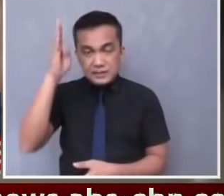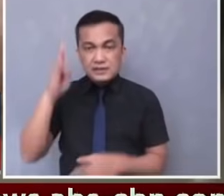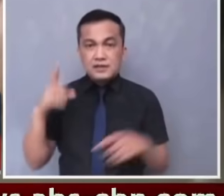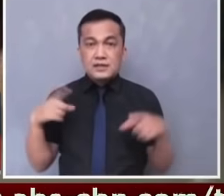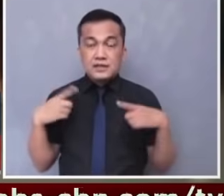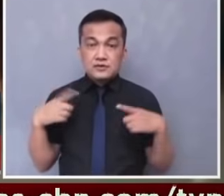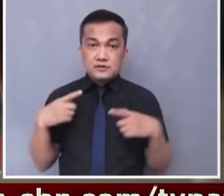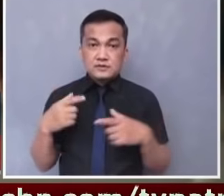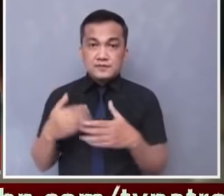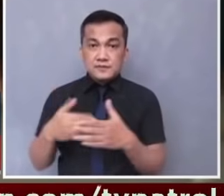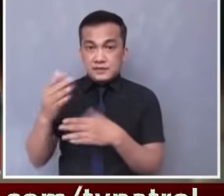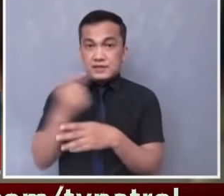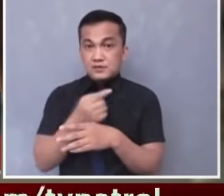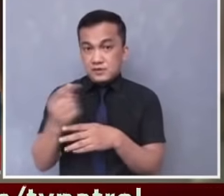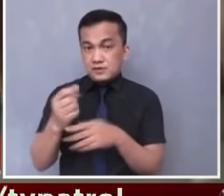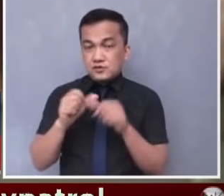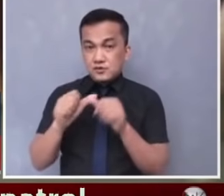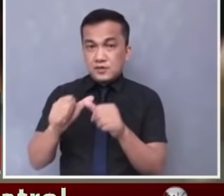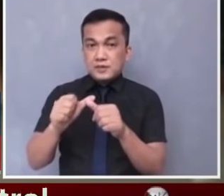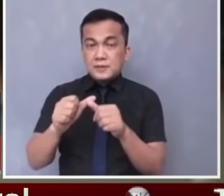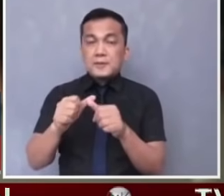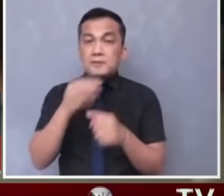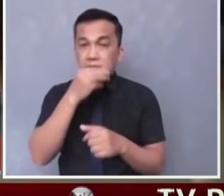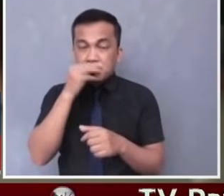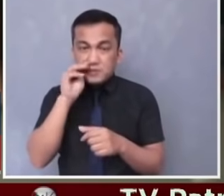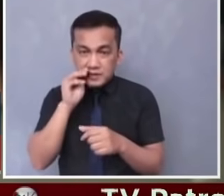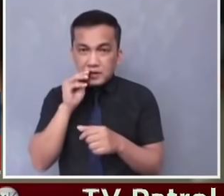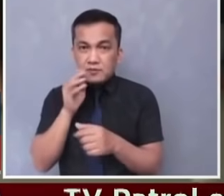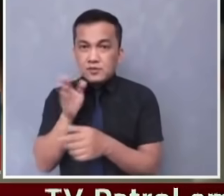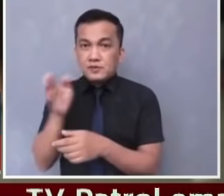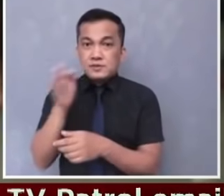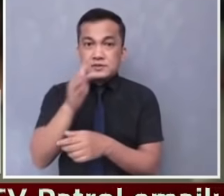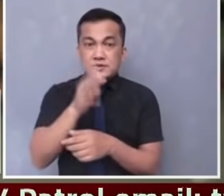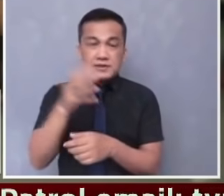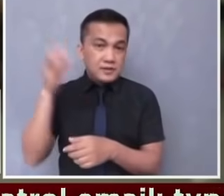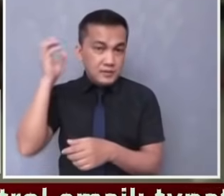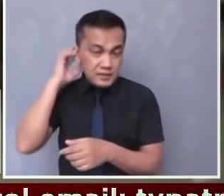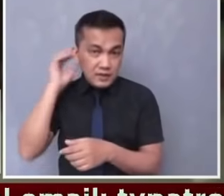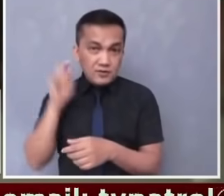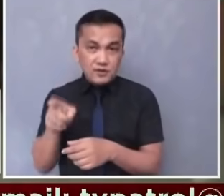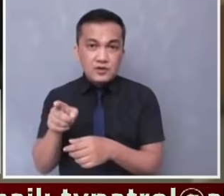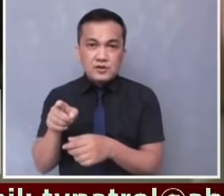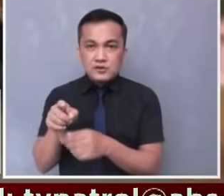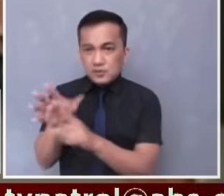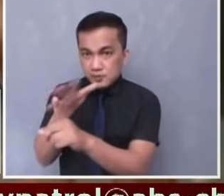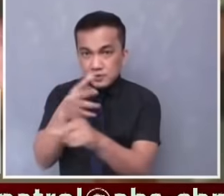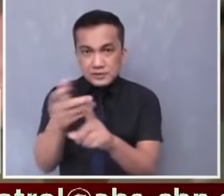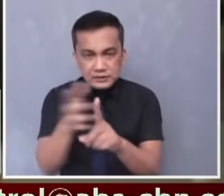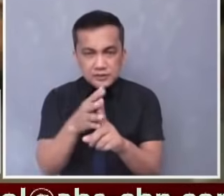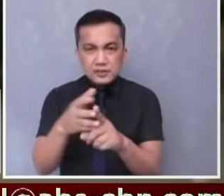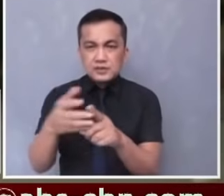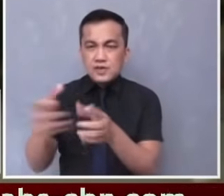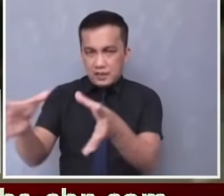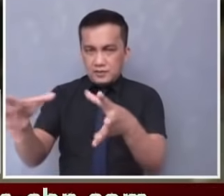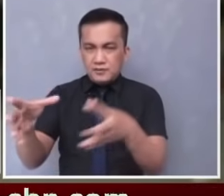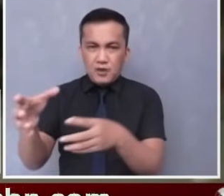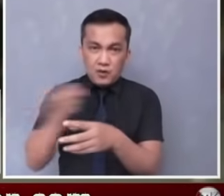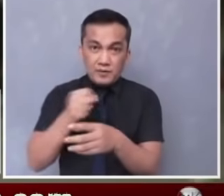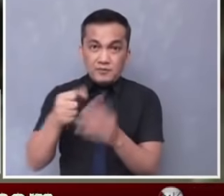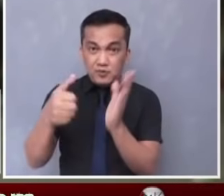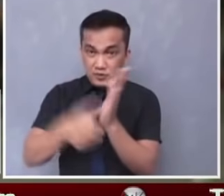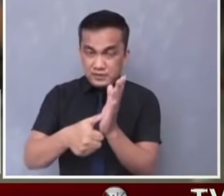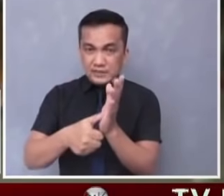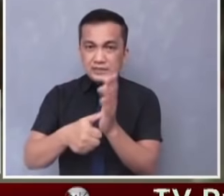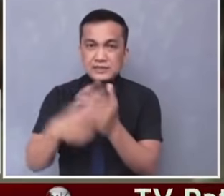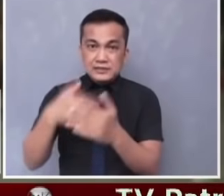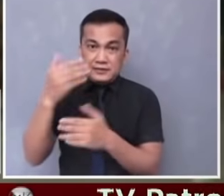ni Senador Manny Pacquiao ang kanyang Mindanao leg para patuloy na suyuin ang boto para sa halalan 2022. At sabi ni Pacquiao,